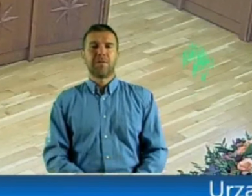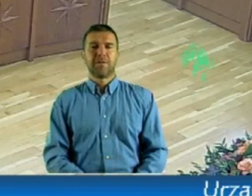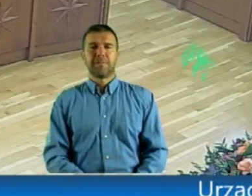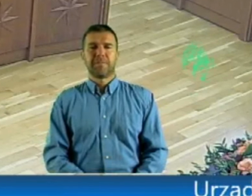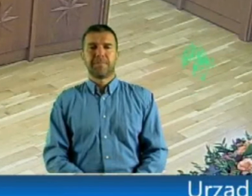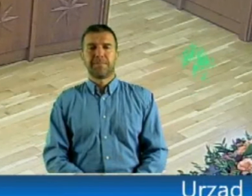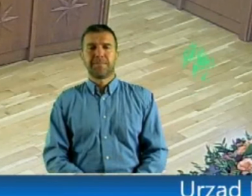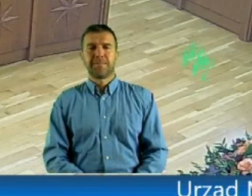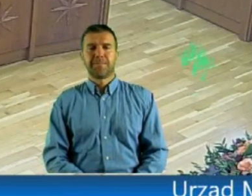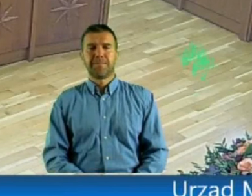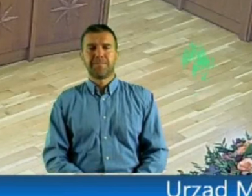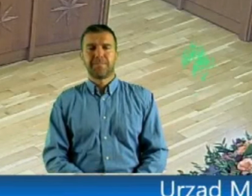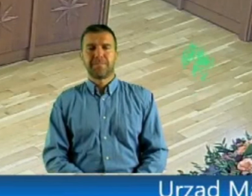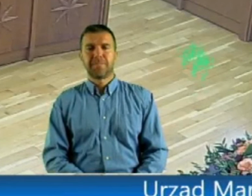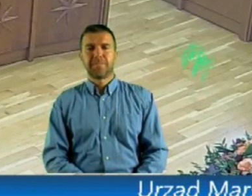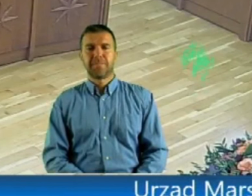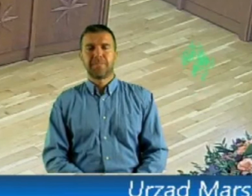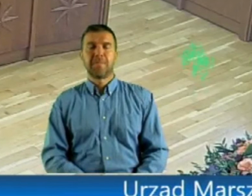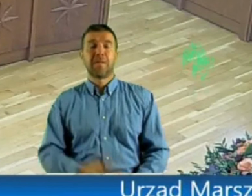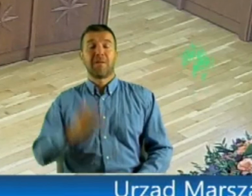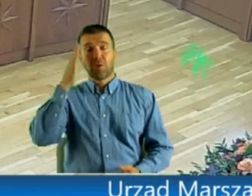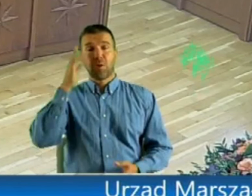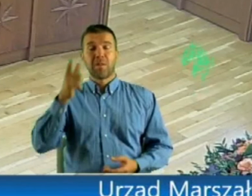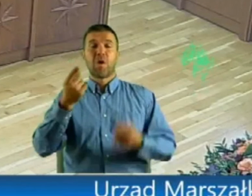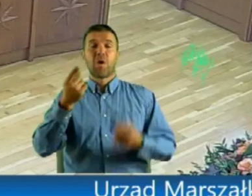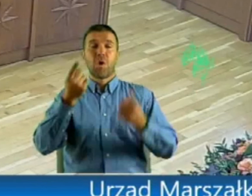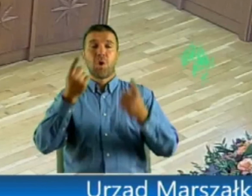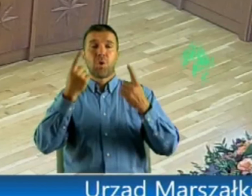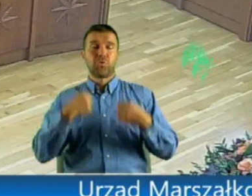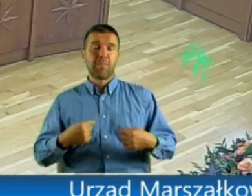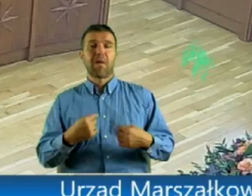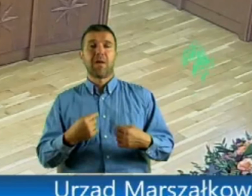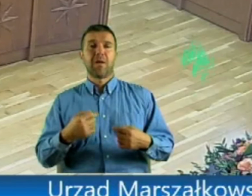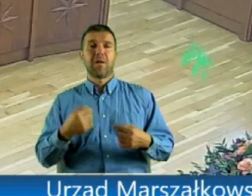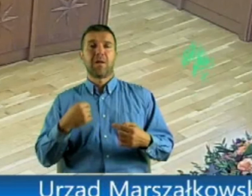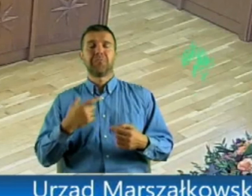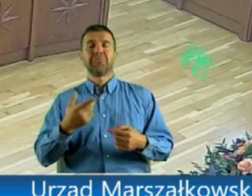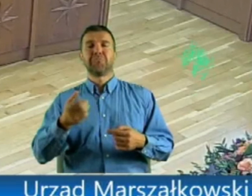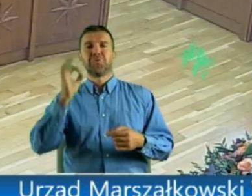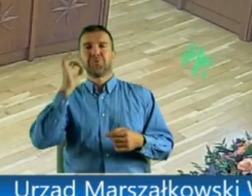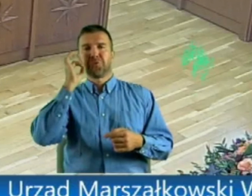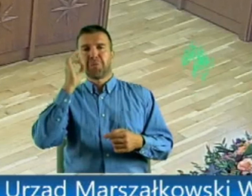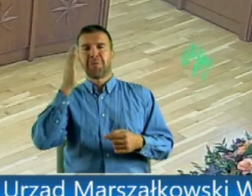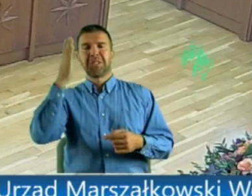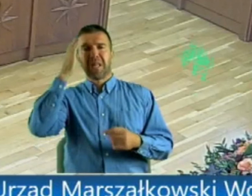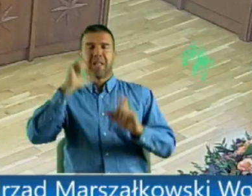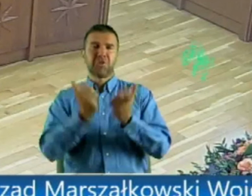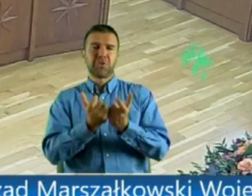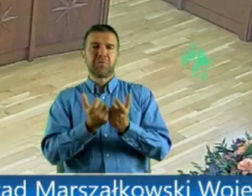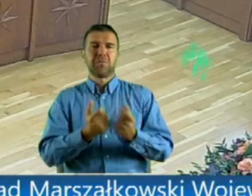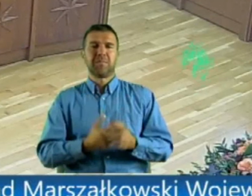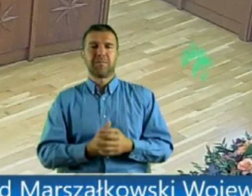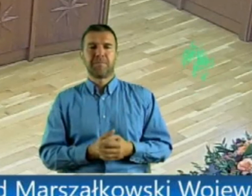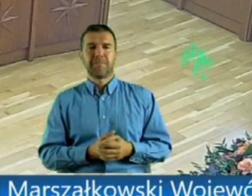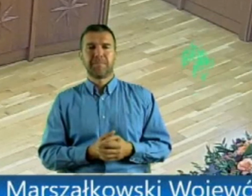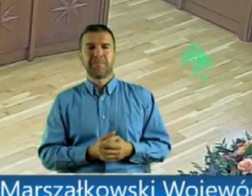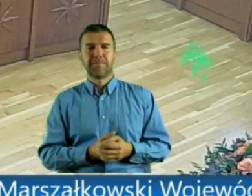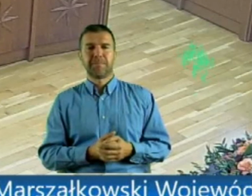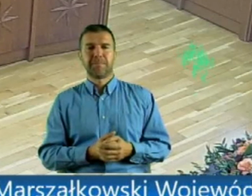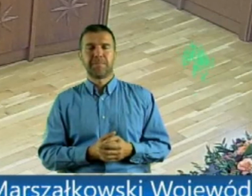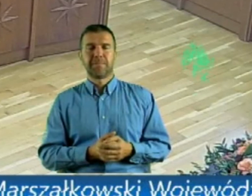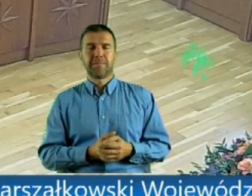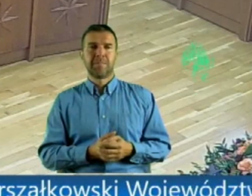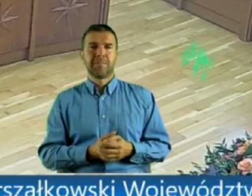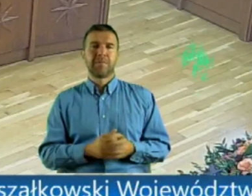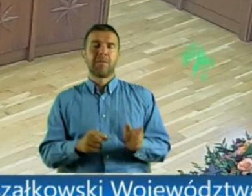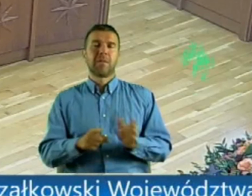był. Wiadomo, że taka osoba, jakiś lider opinii, autorytet, czasami to może być nawet dla